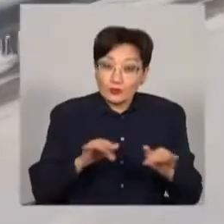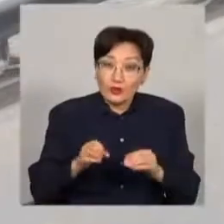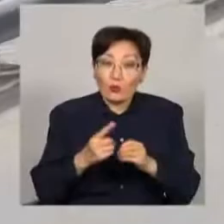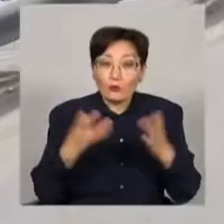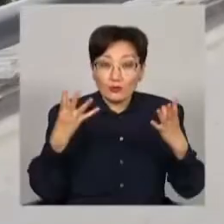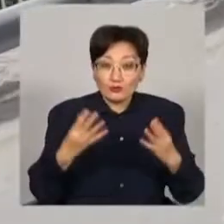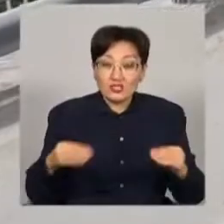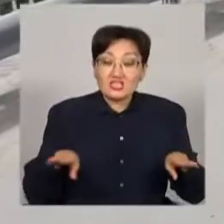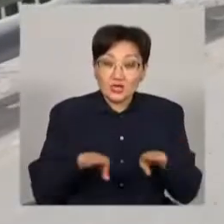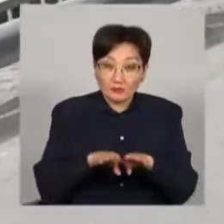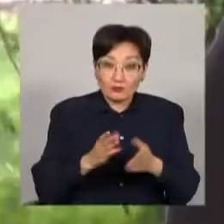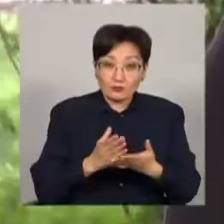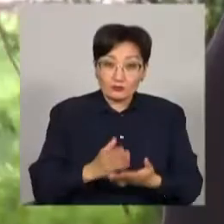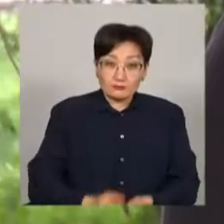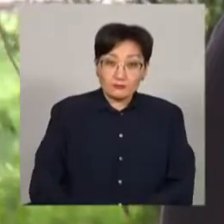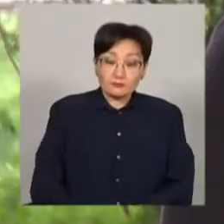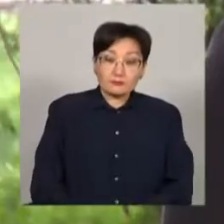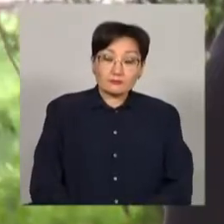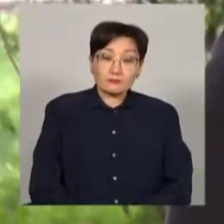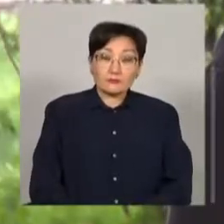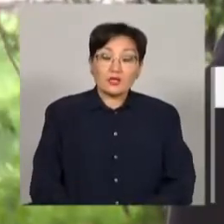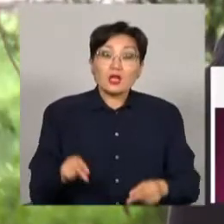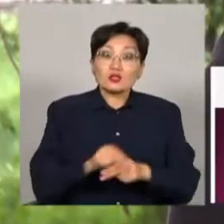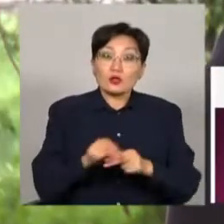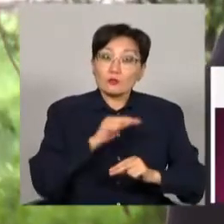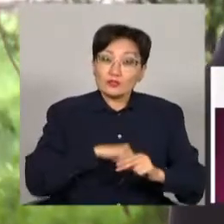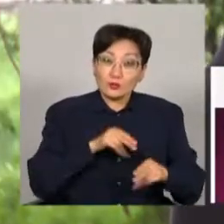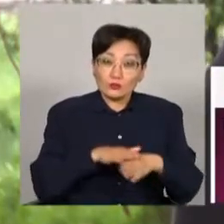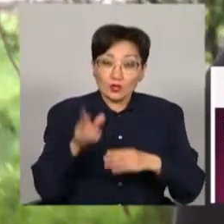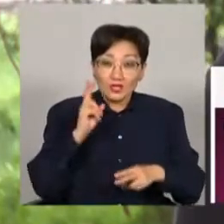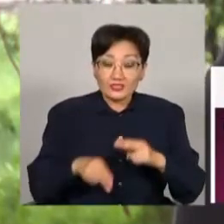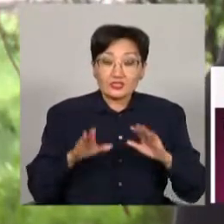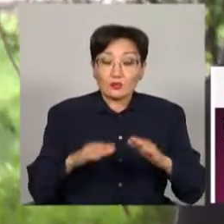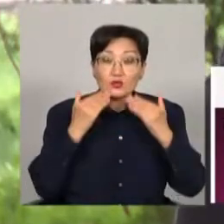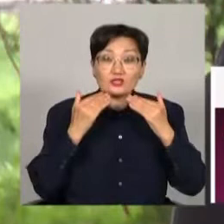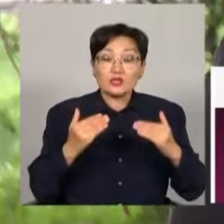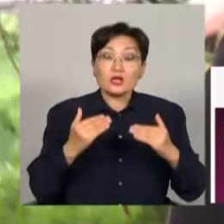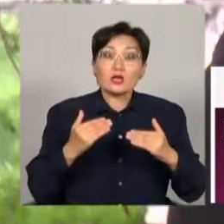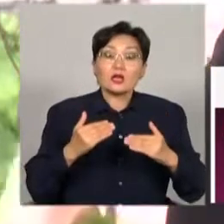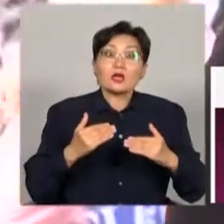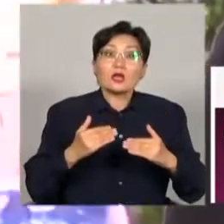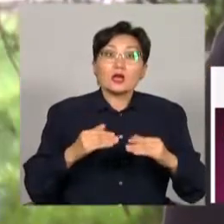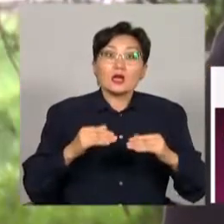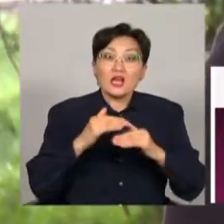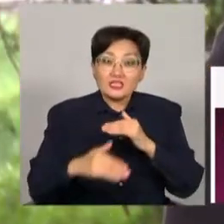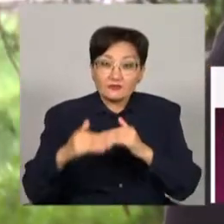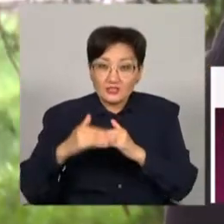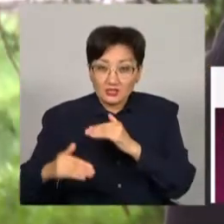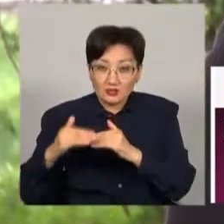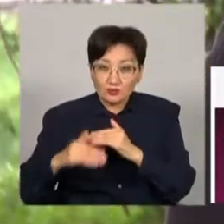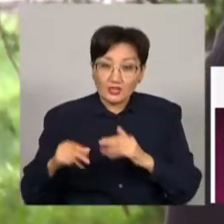күнге жабылып отыр. Кен жылы жұмыстардың барлығы толық аяқталды. Тек қана соңғы мына жабындысын, асфальт